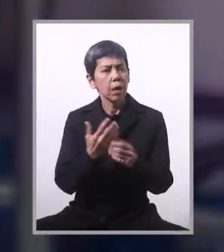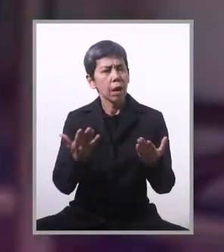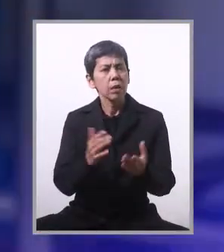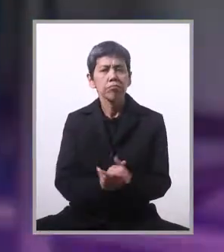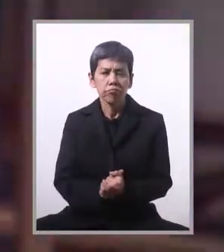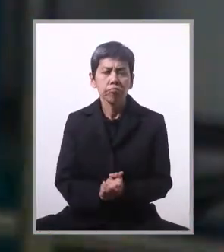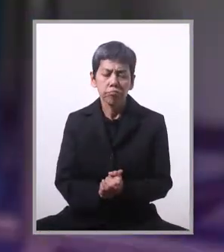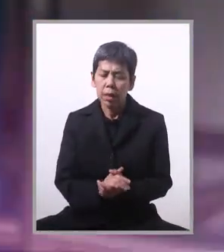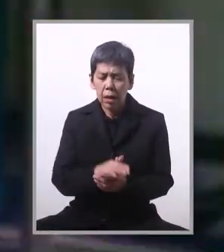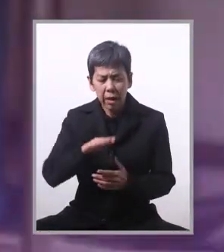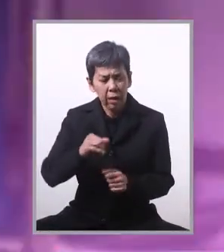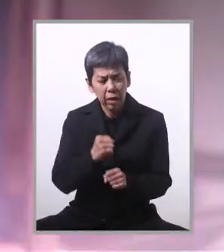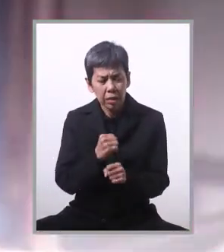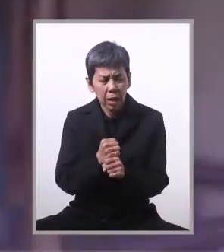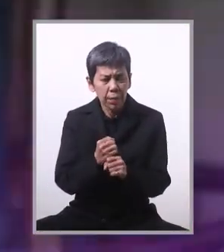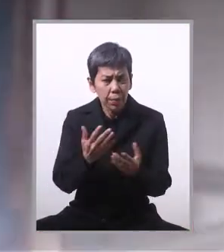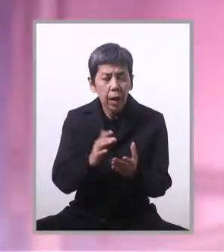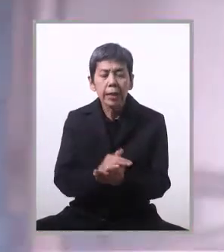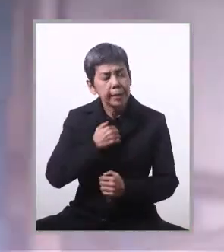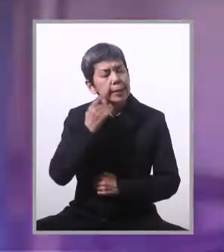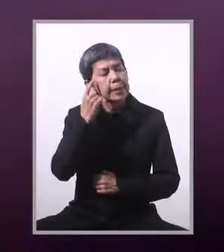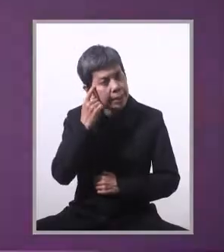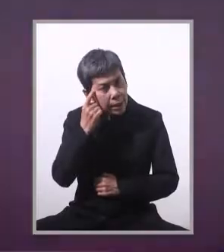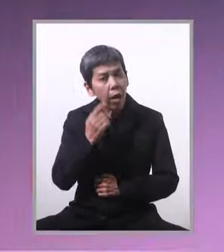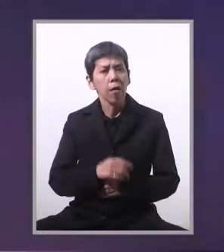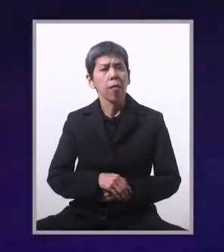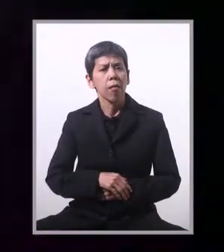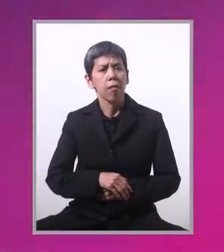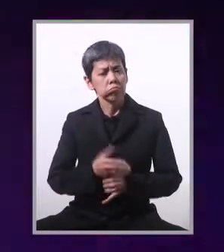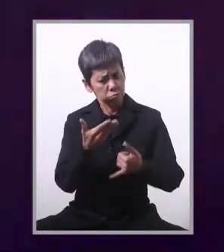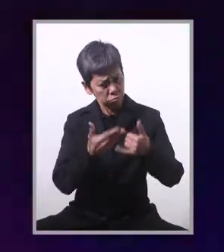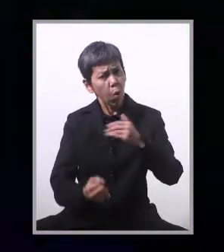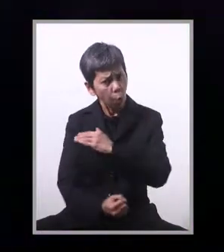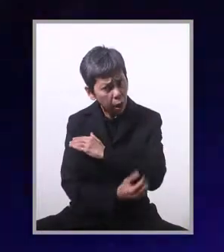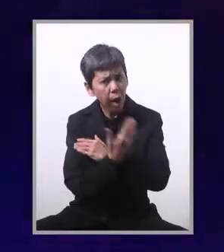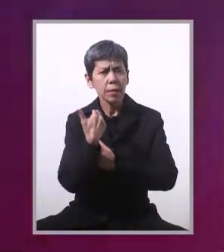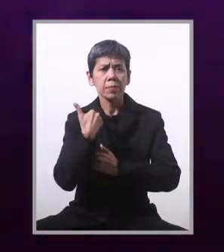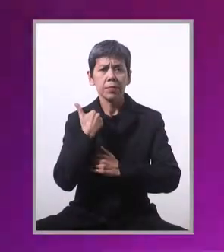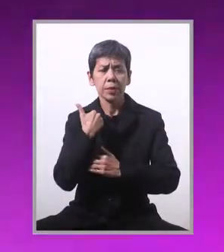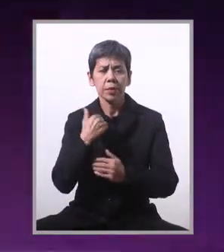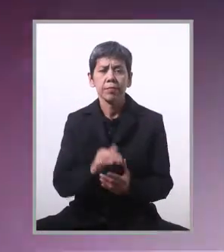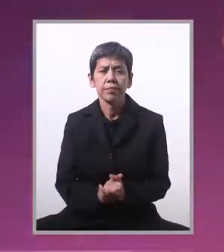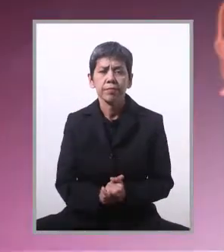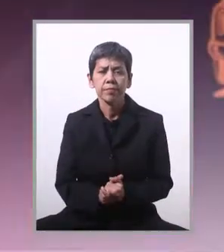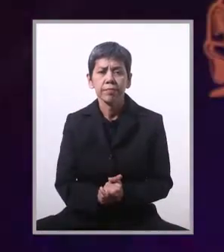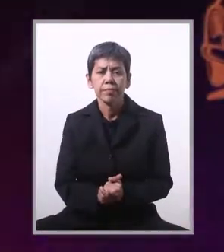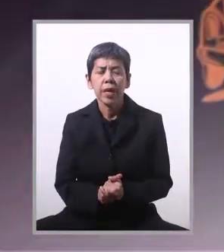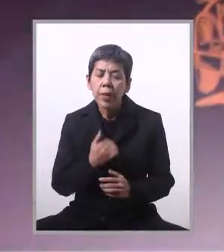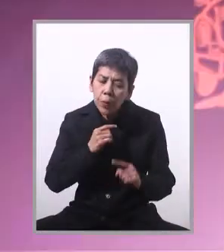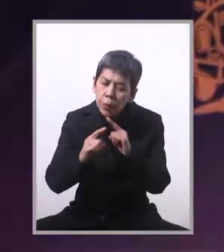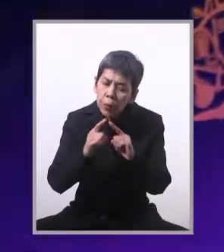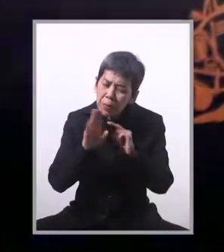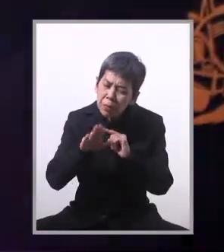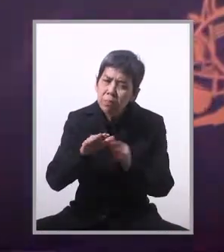งชีพยังไงก็ไม่ใช่เด็กสามารถที่จะทำอะไรได้ก็เลยมองว่าเขามีโอกาส แ